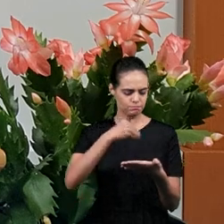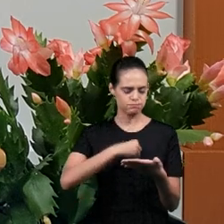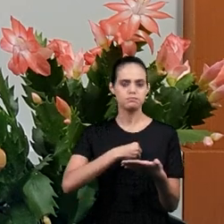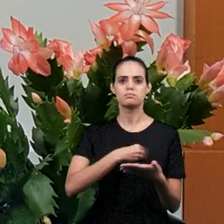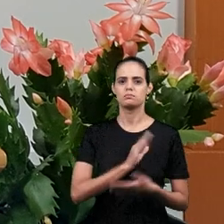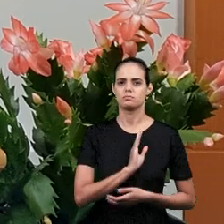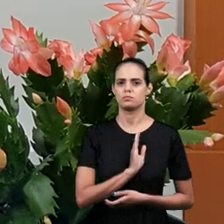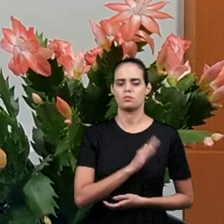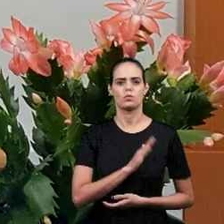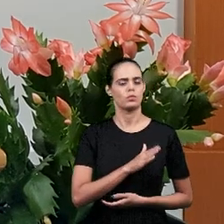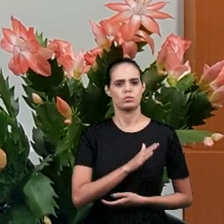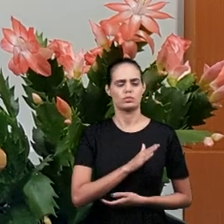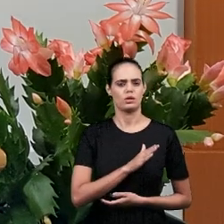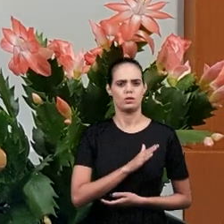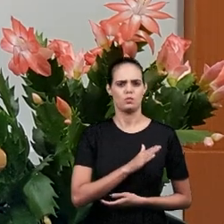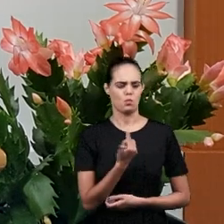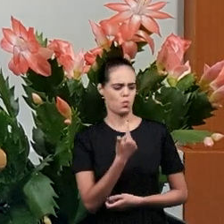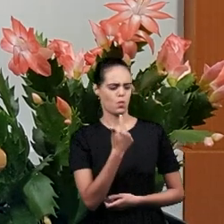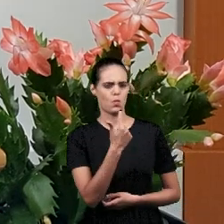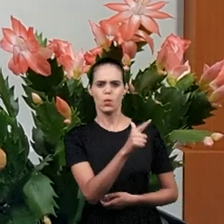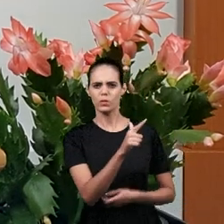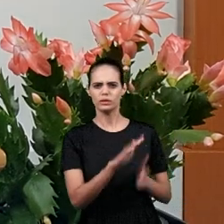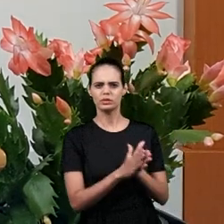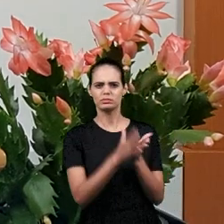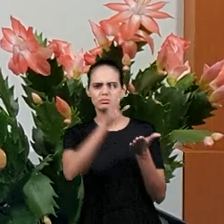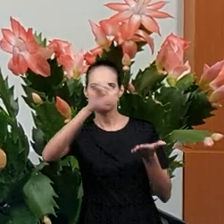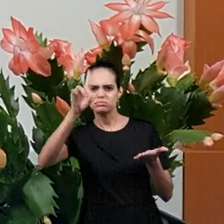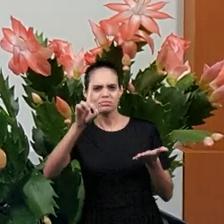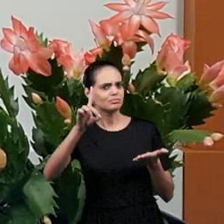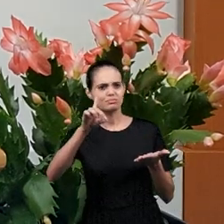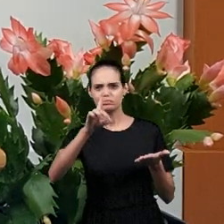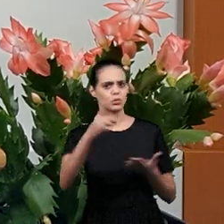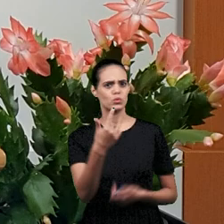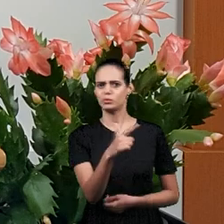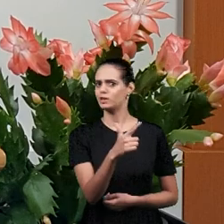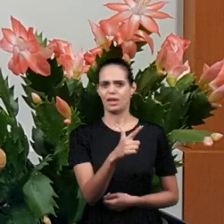même. L'homme qui s'attache à elle, il ne la lâche jamais.